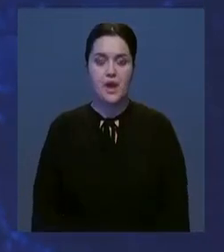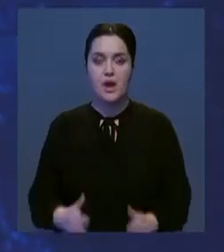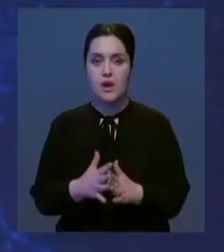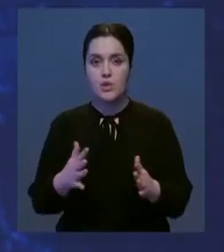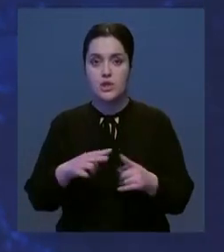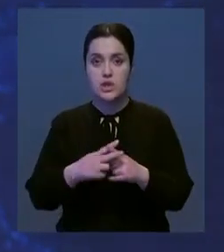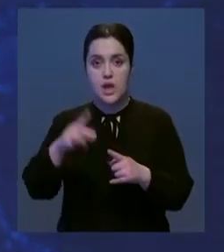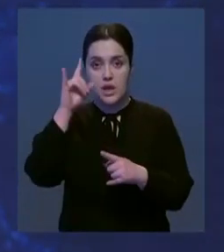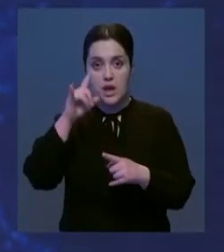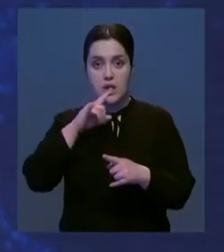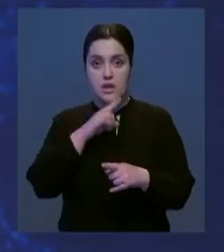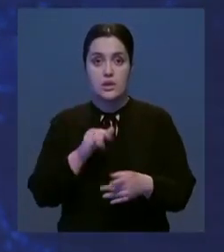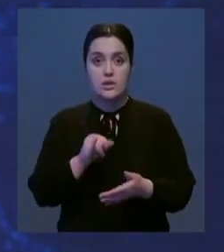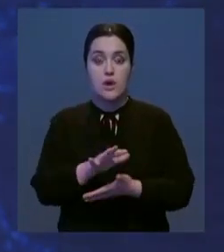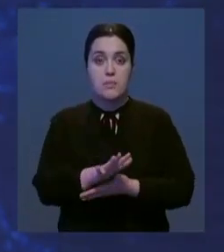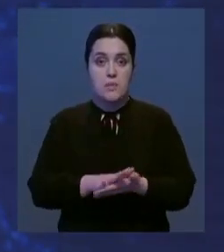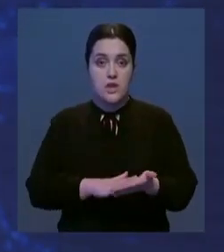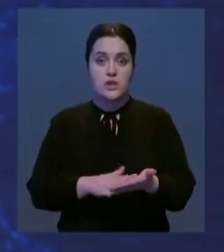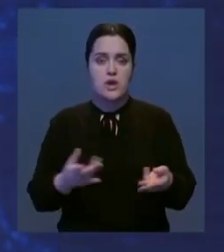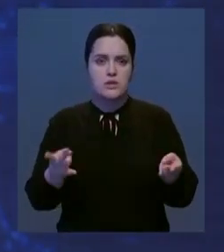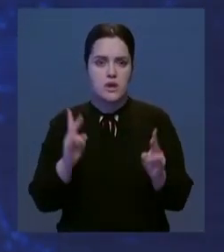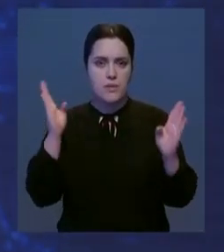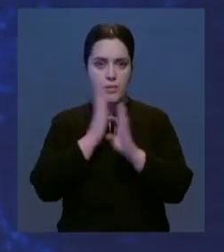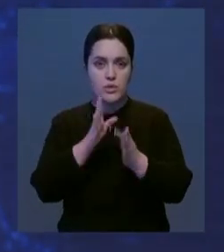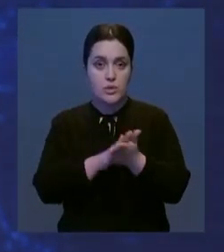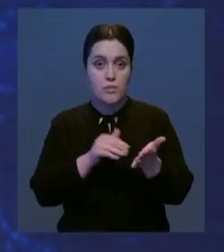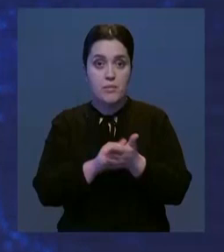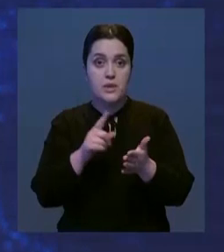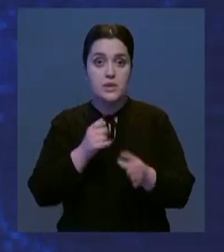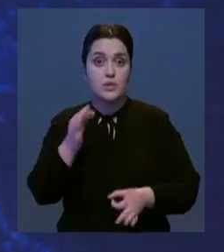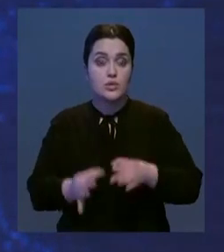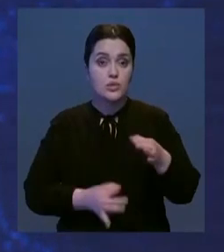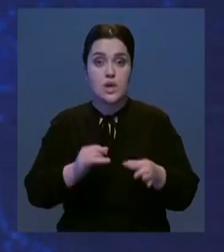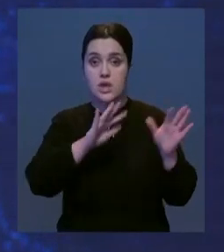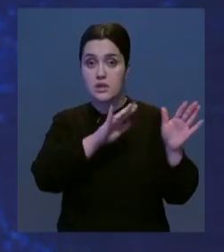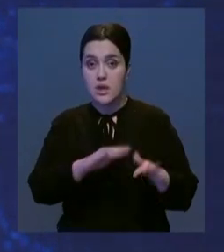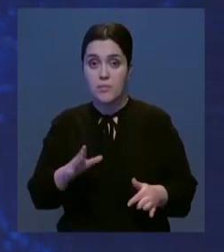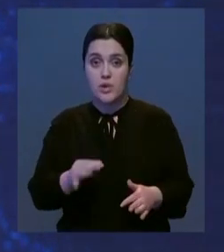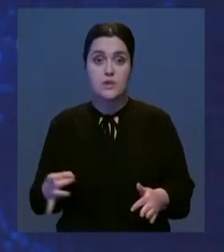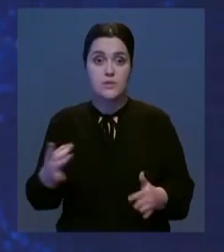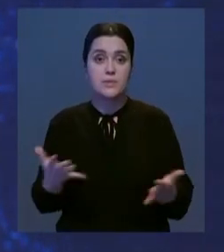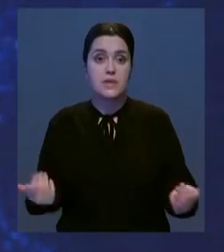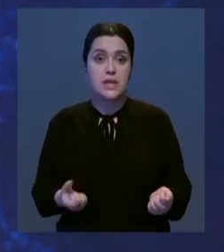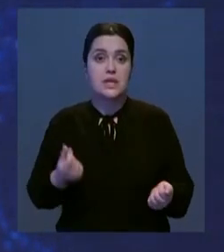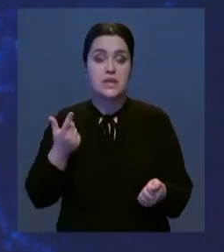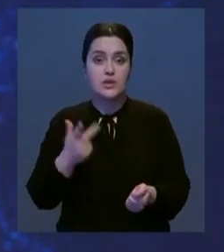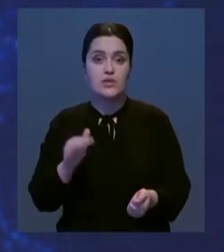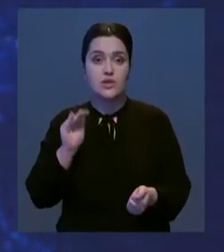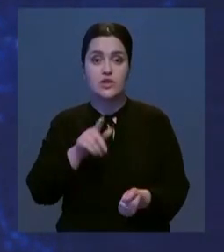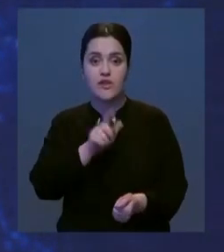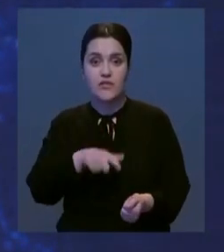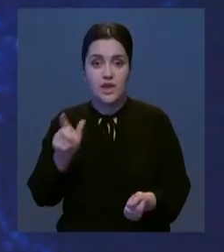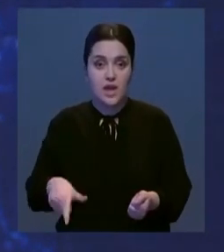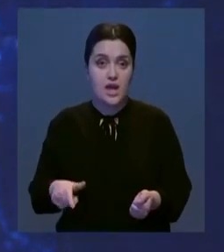Большая часть Казахстана продолжает оставаться во власти непогоды. Только за последние сутки из снежных заносов по республике спасли несколько